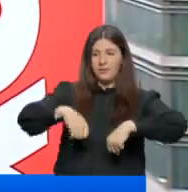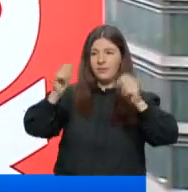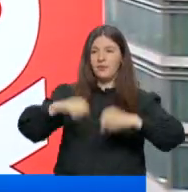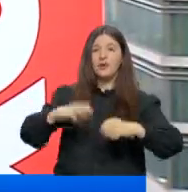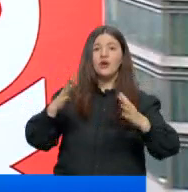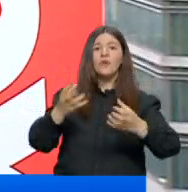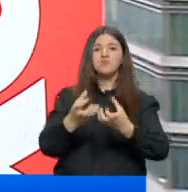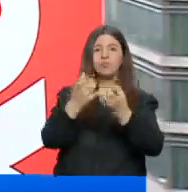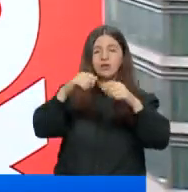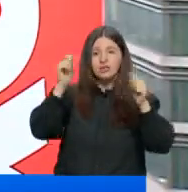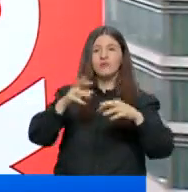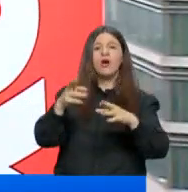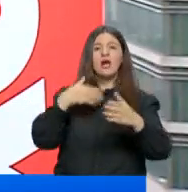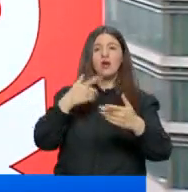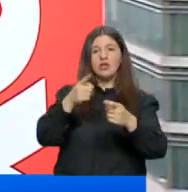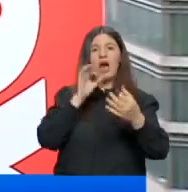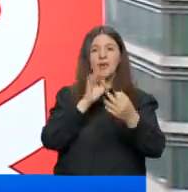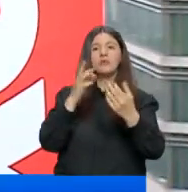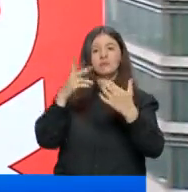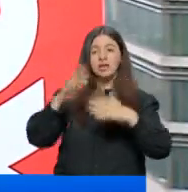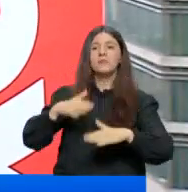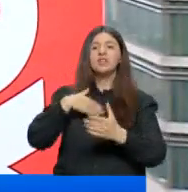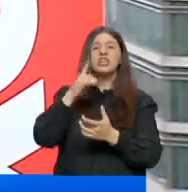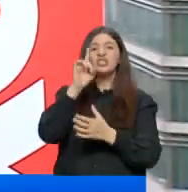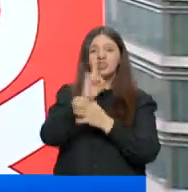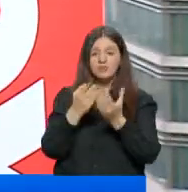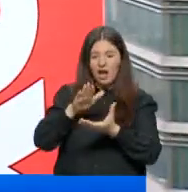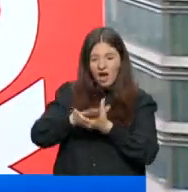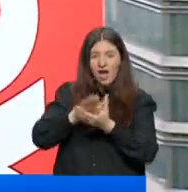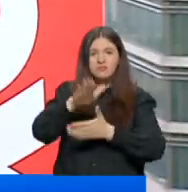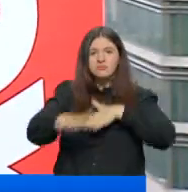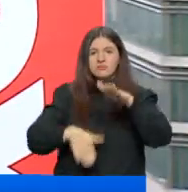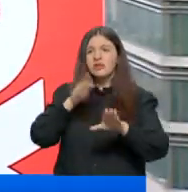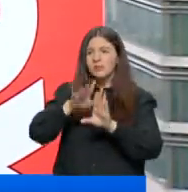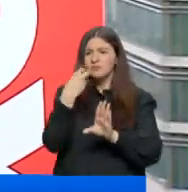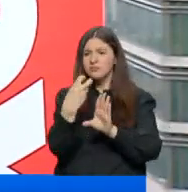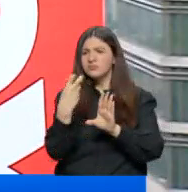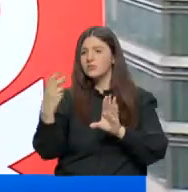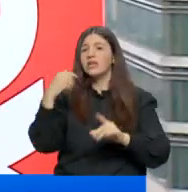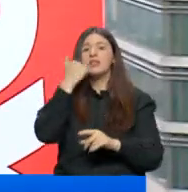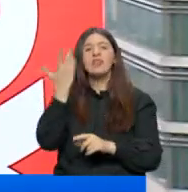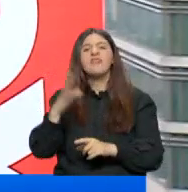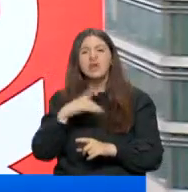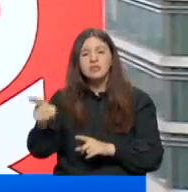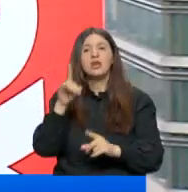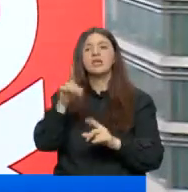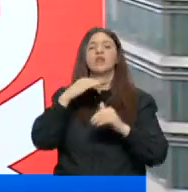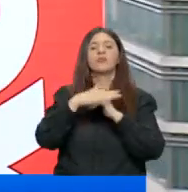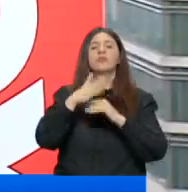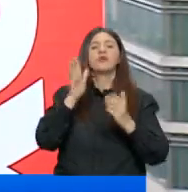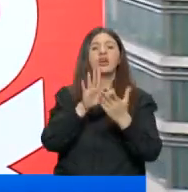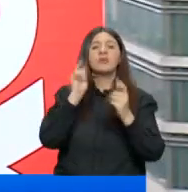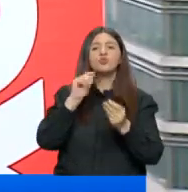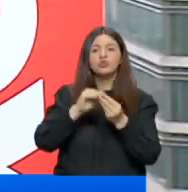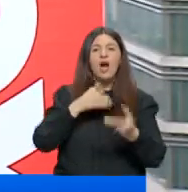iktidarı yıkarız. Her şeyi engelleseniz yalın ayak sokak sokak kapı kapı gezeriz. Yine yalanlarınızı, yine halka karşı